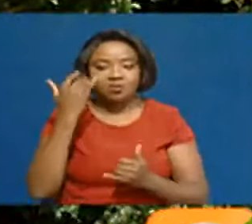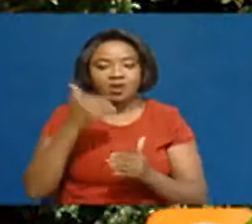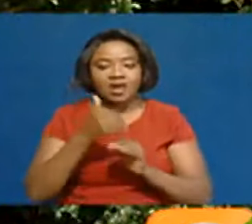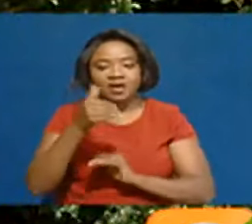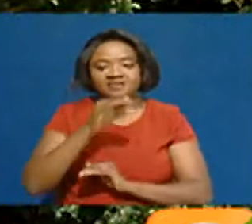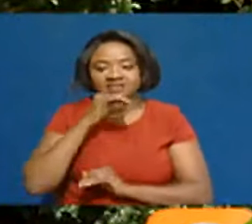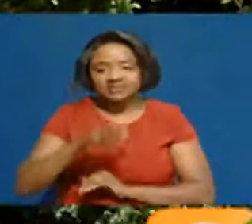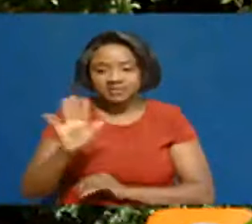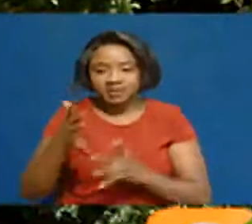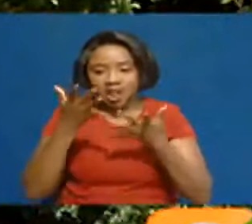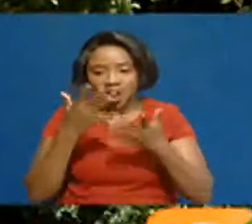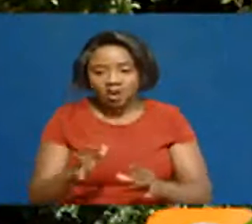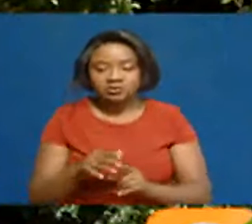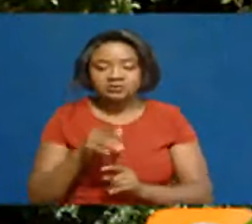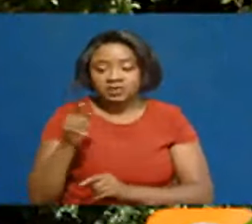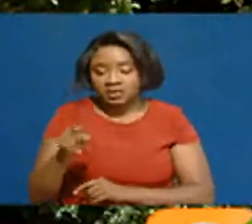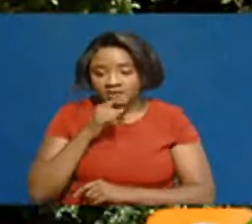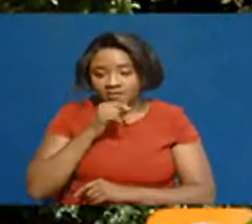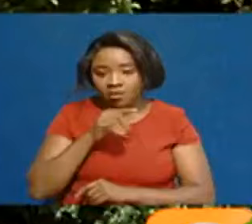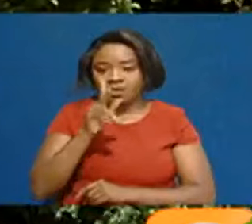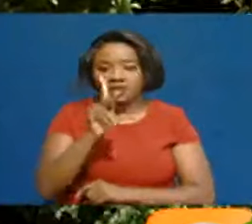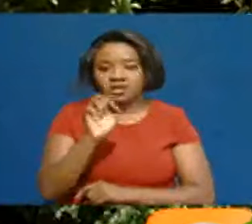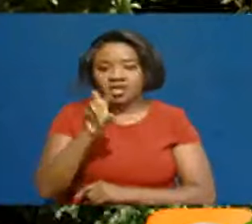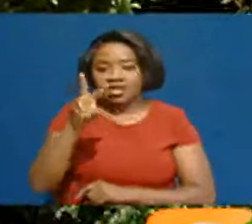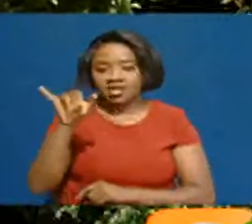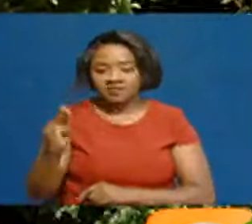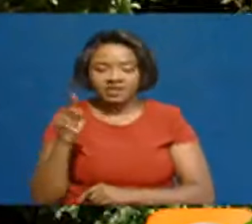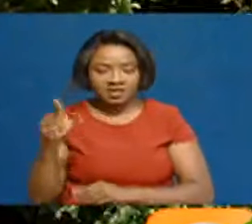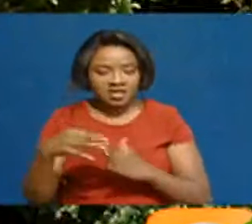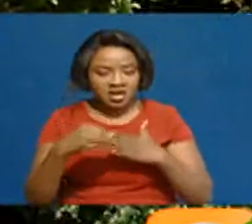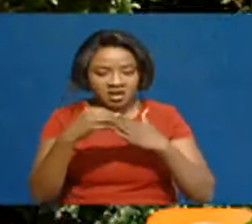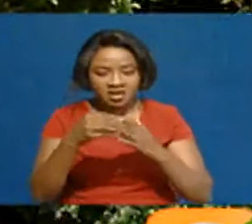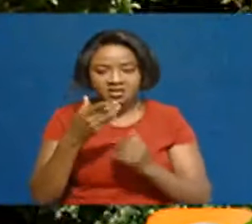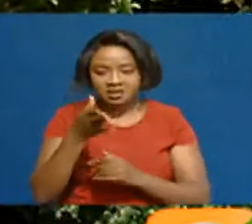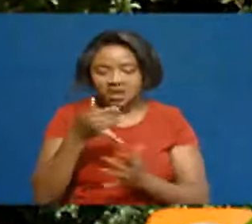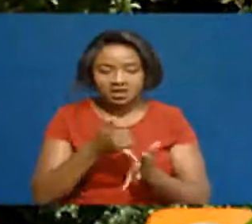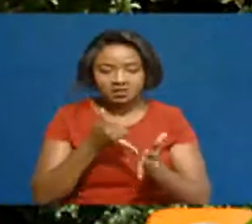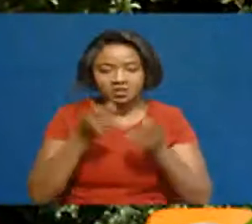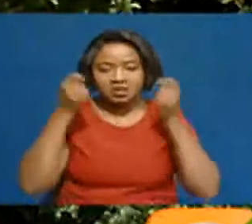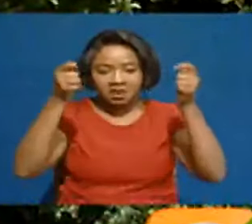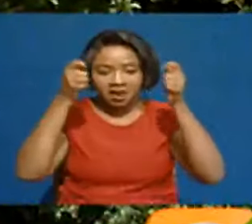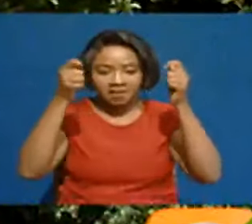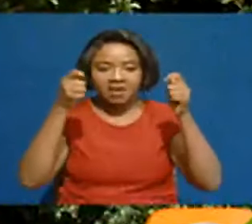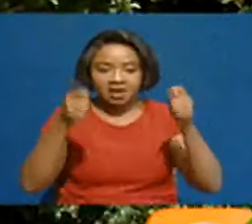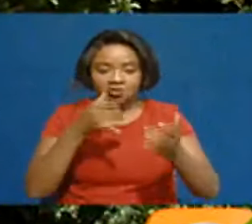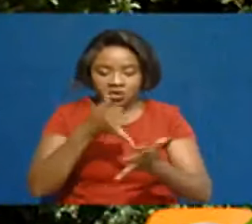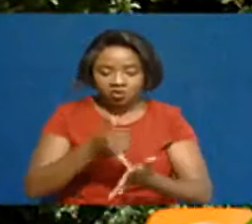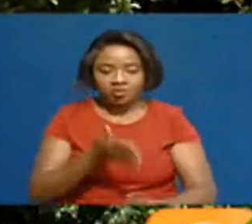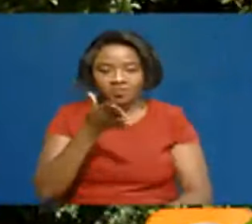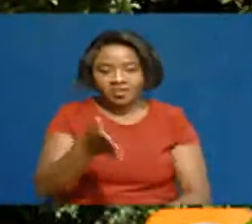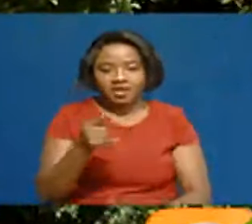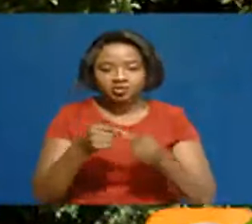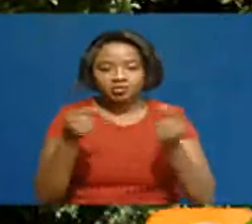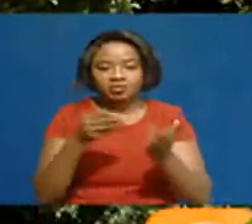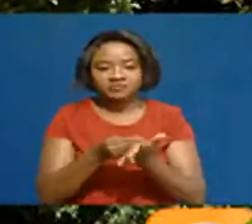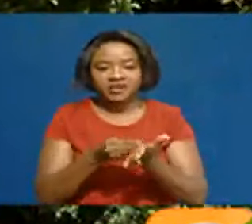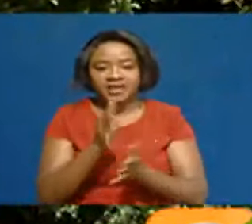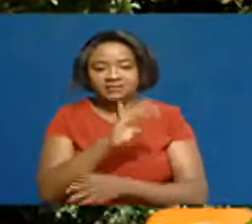mwana wao. Kevin alikuwa miongoni mwa wale waliokuwa mstari wa mbele kwenye maandamano ya kupinga mswada wa fedha